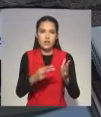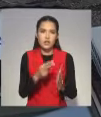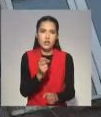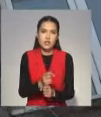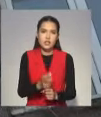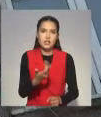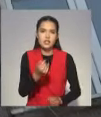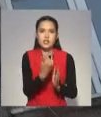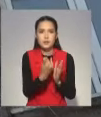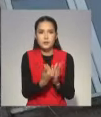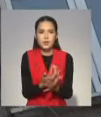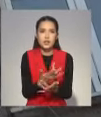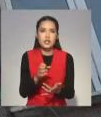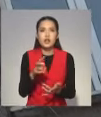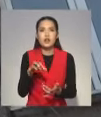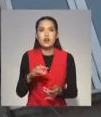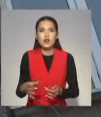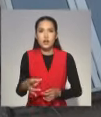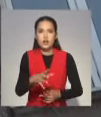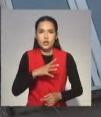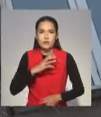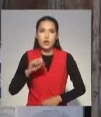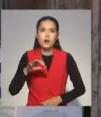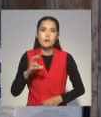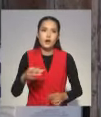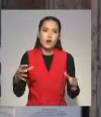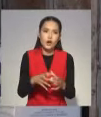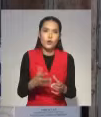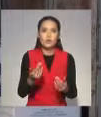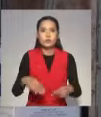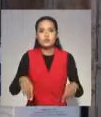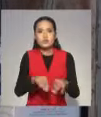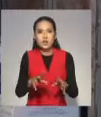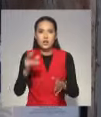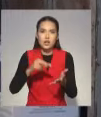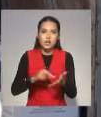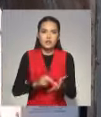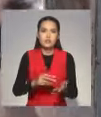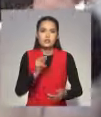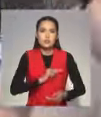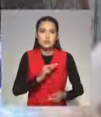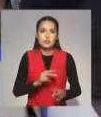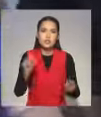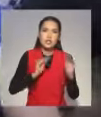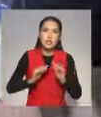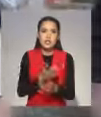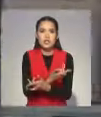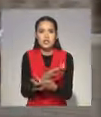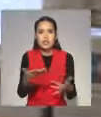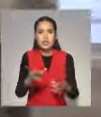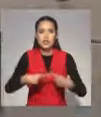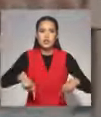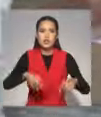тиелген тағы бір керуен Абай ауданына жөнелтілді. Аманат партиясы Шығыс Қазақстан филиалының бастамасын волонтерлер мен жастар ұйымдары, атқарушы